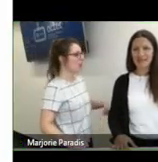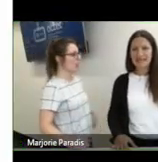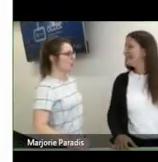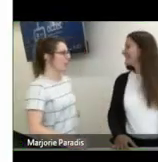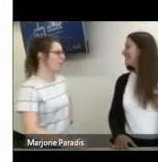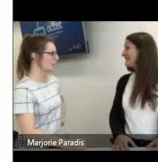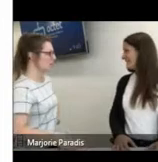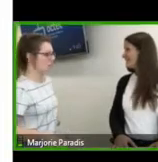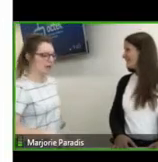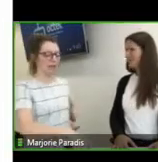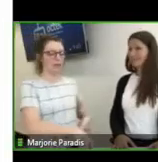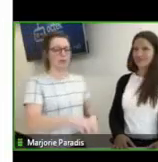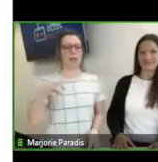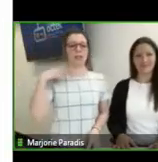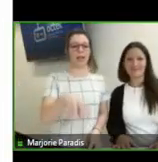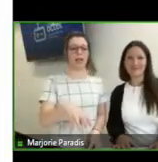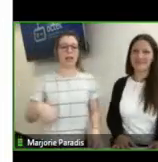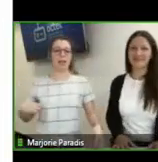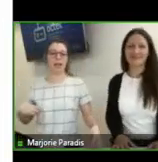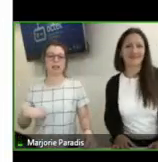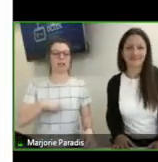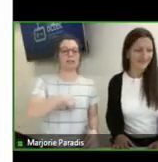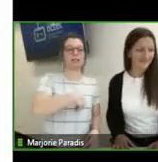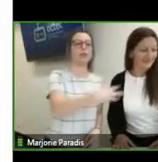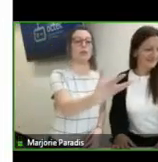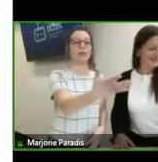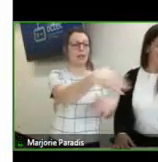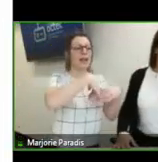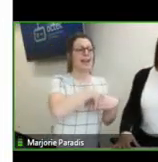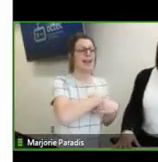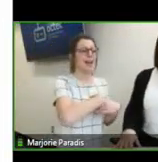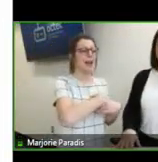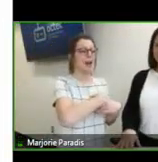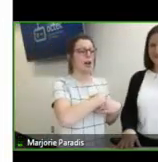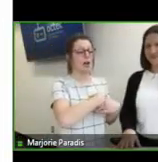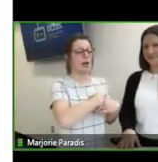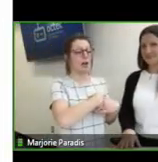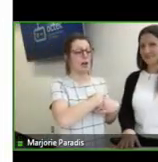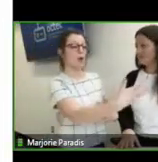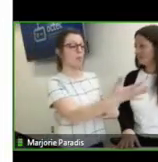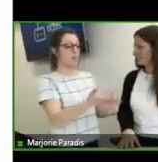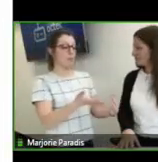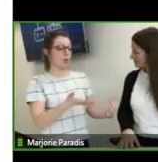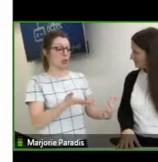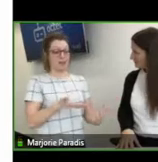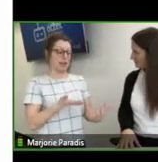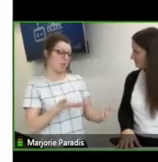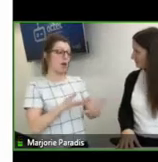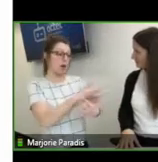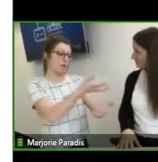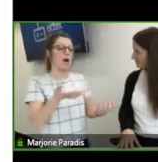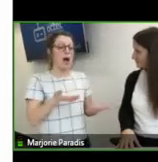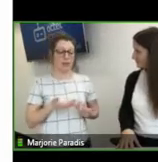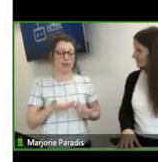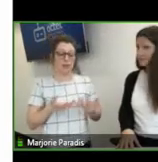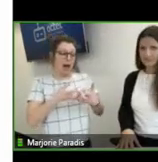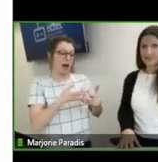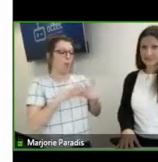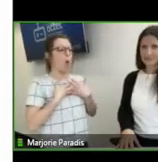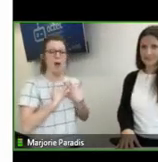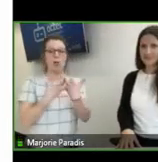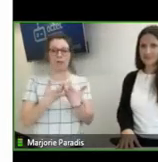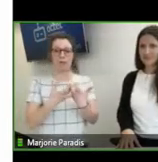pas. Donc, à partir du moment où la nouvelle a été créée, elle a été diffusée et elle va potentiellement, où elle va arriver